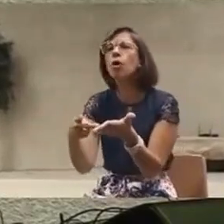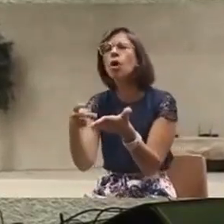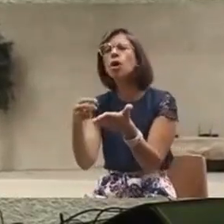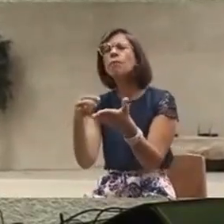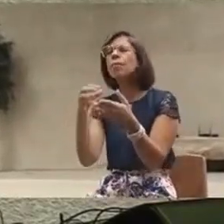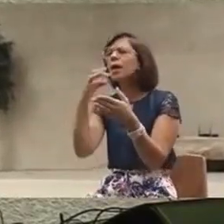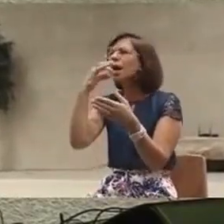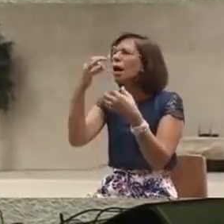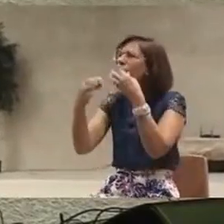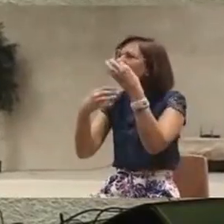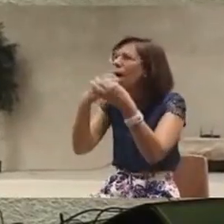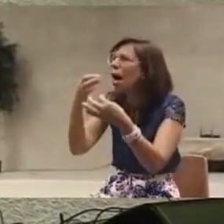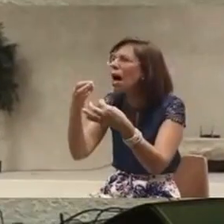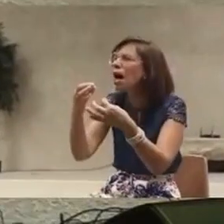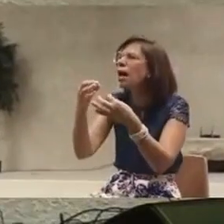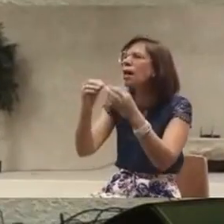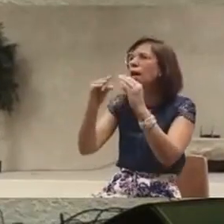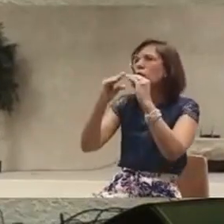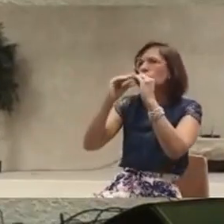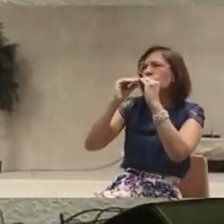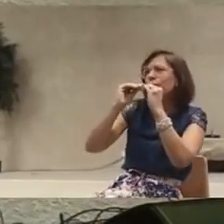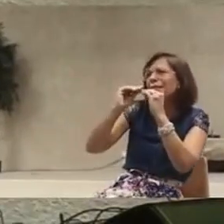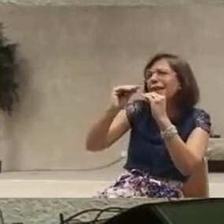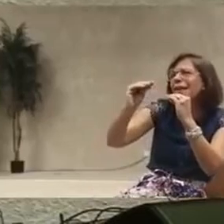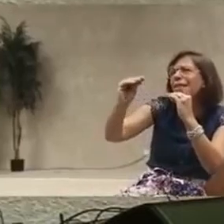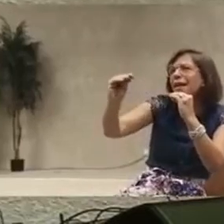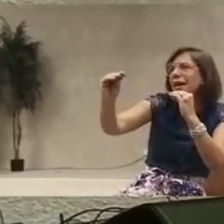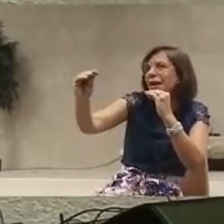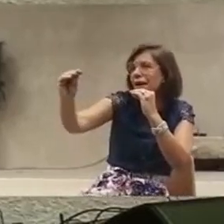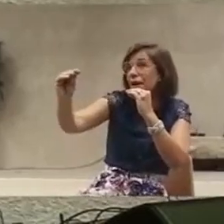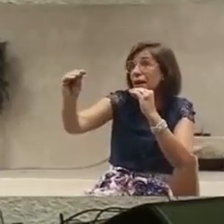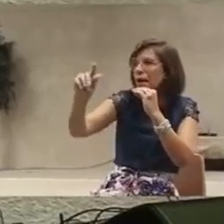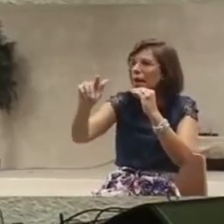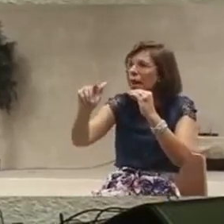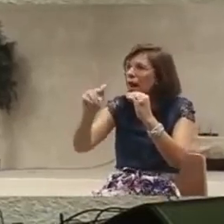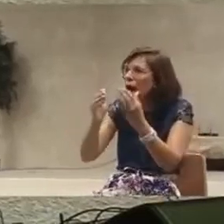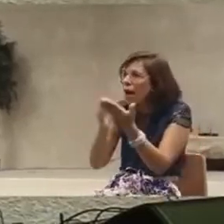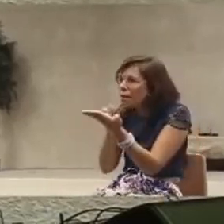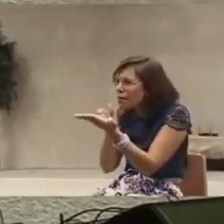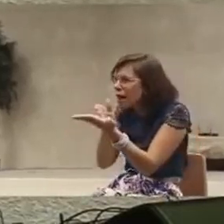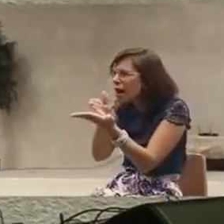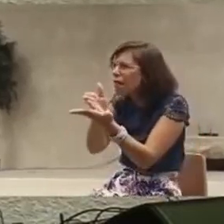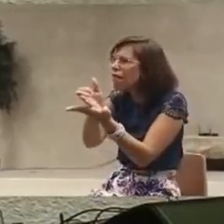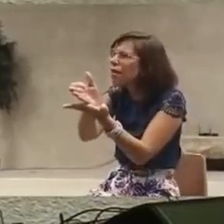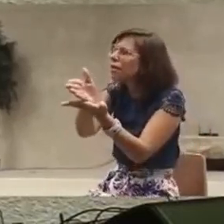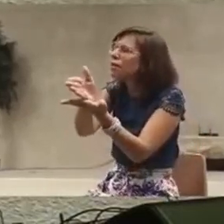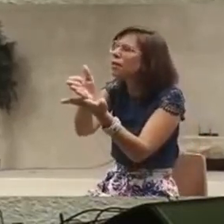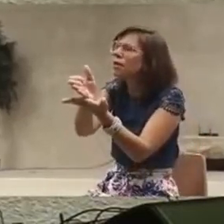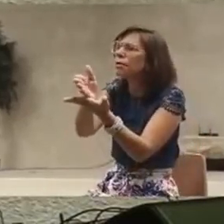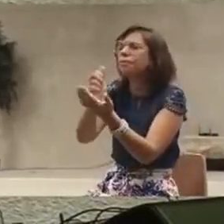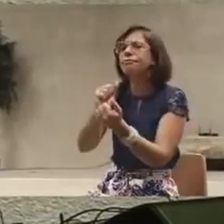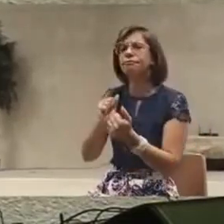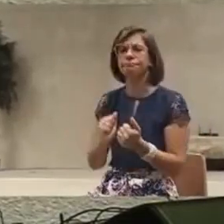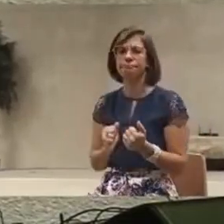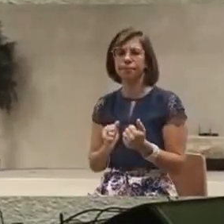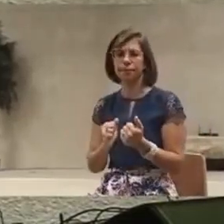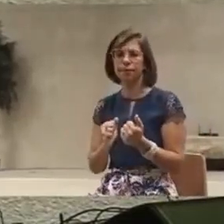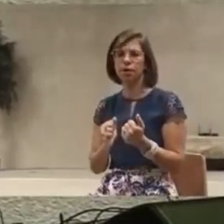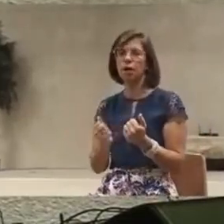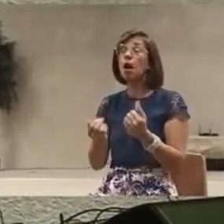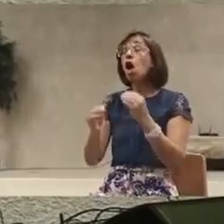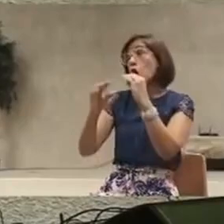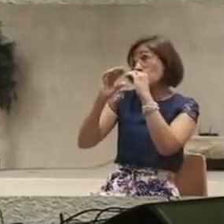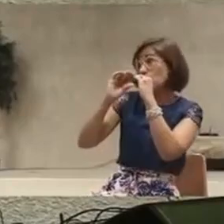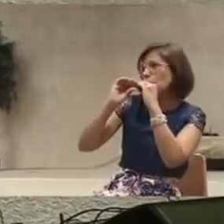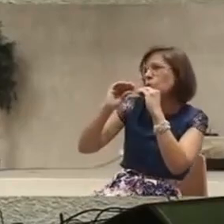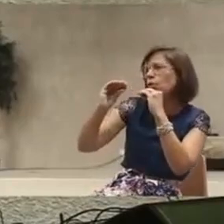désert, pendant la traversée du désert. Le désert, ça a son